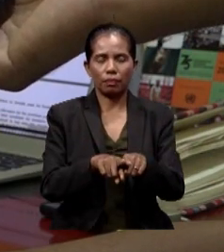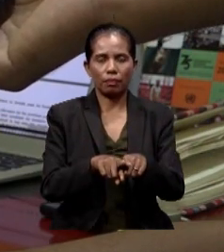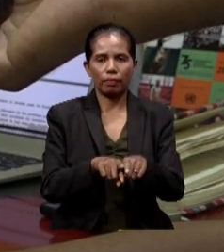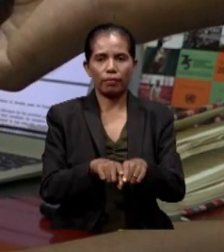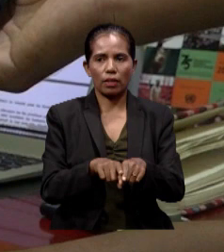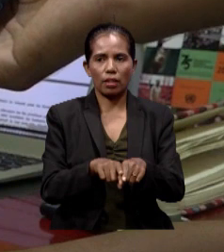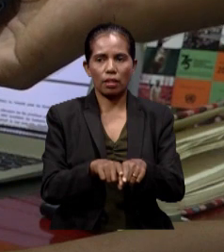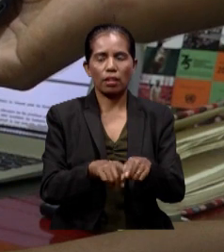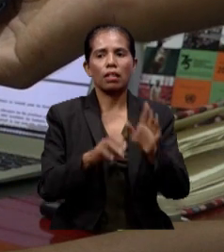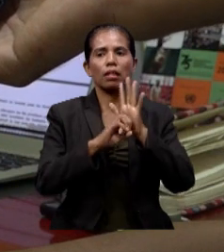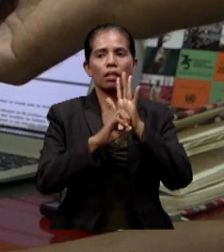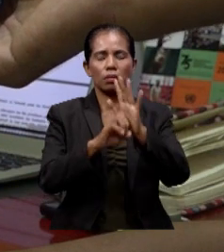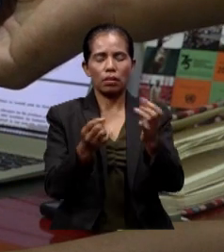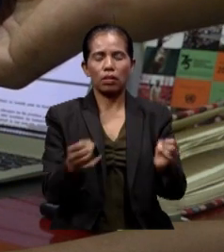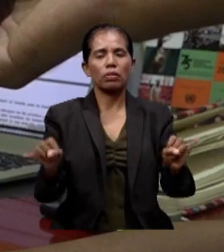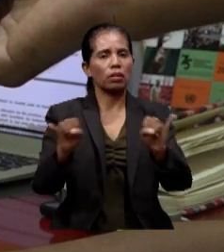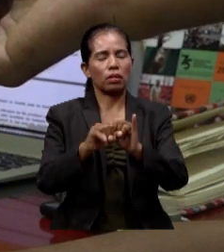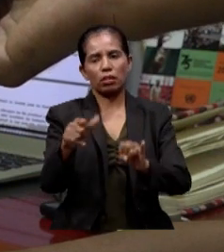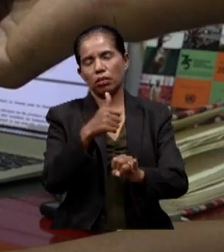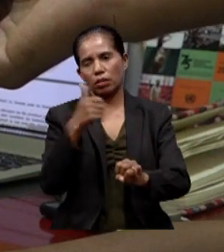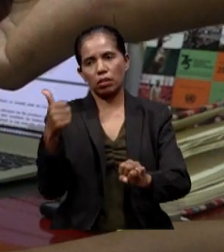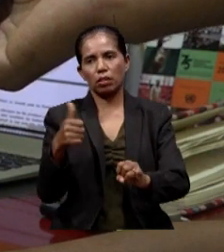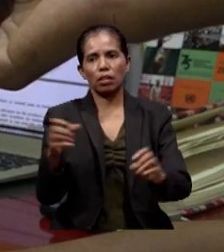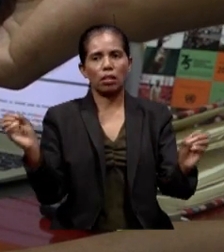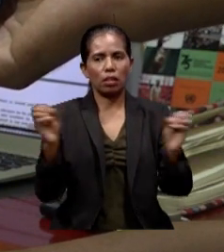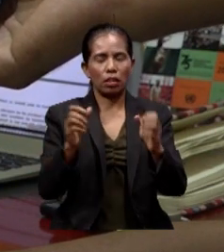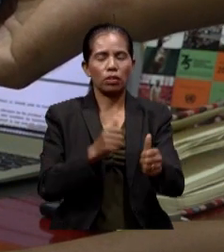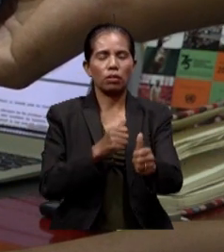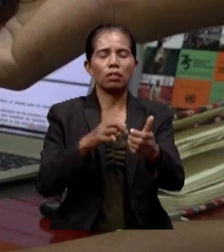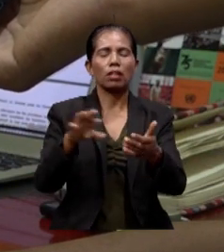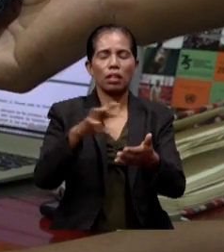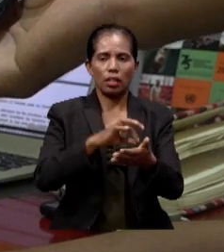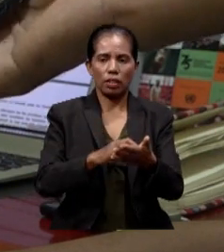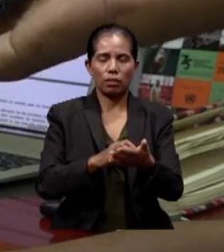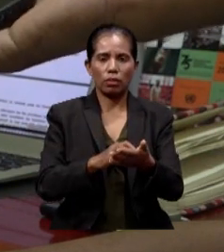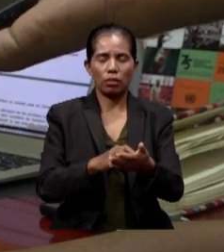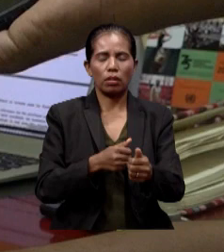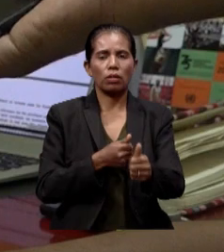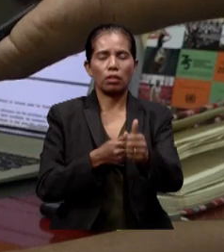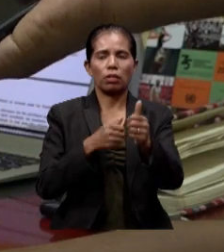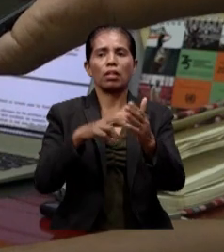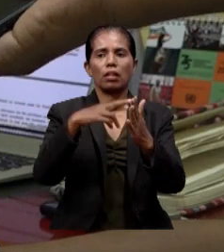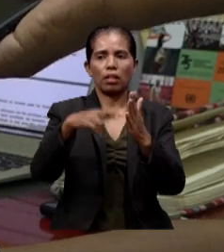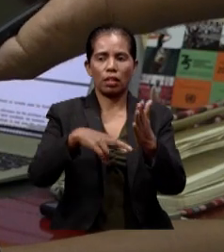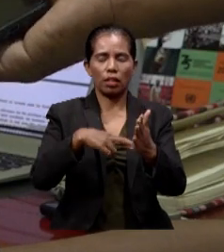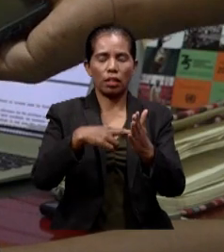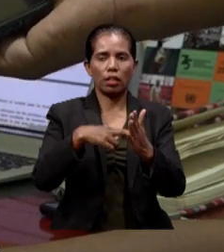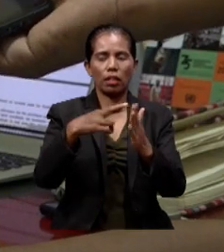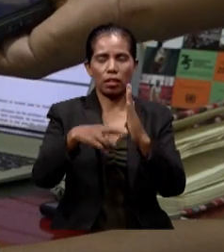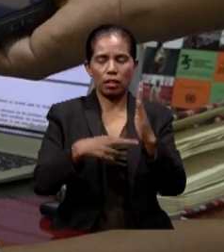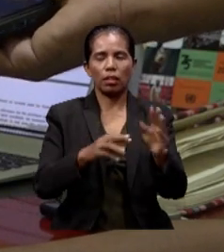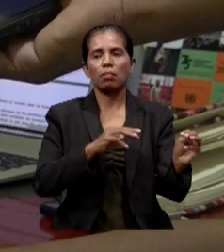be exemplu de ben song seluk ben hira la prense ona korum ita